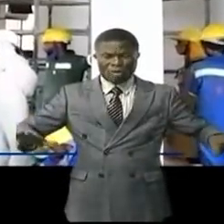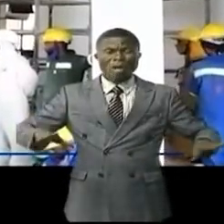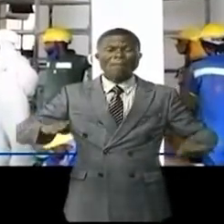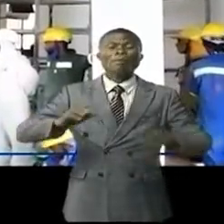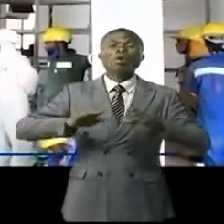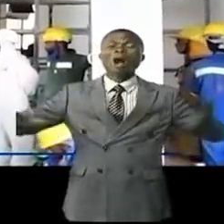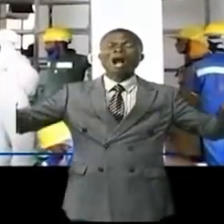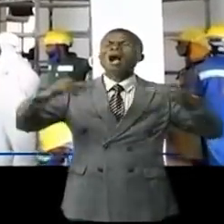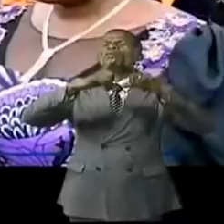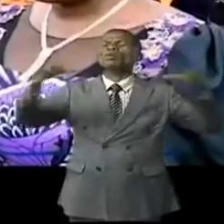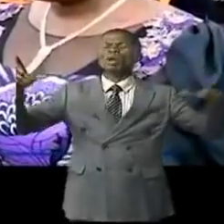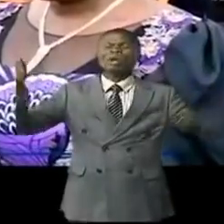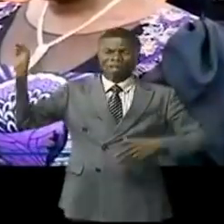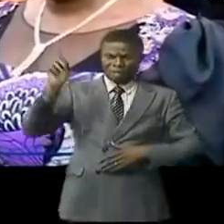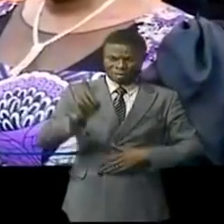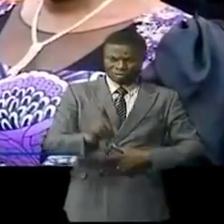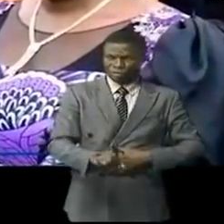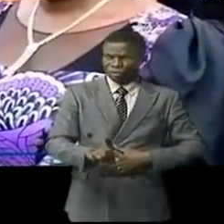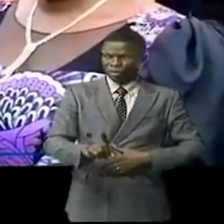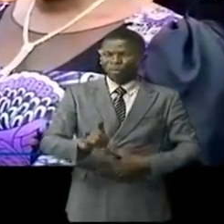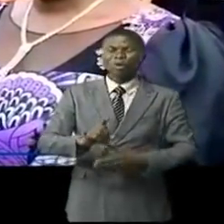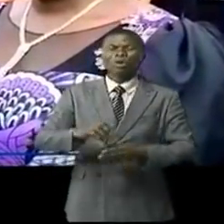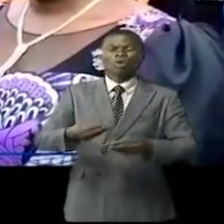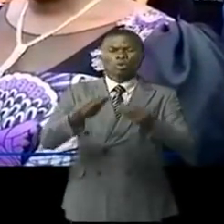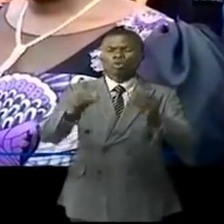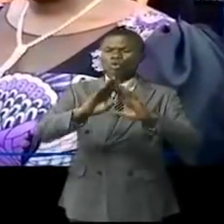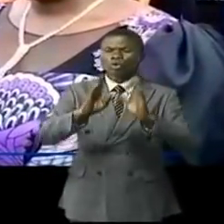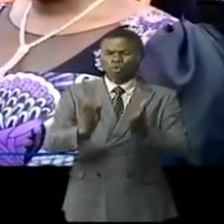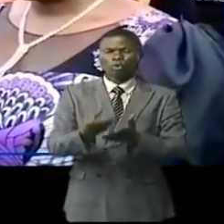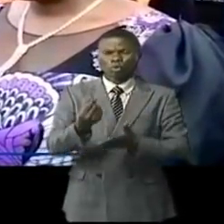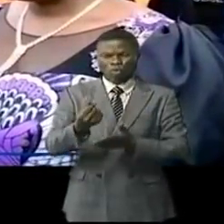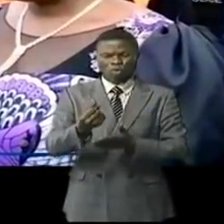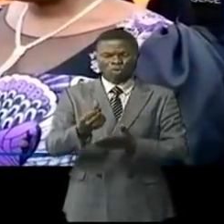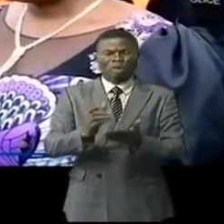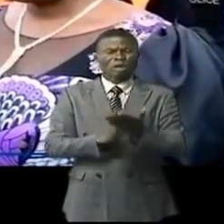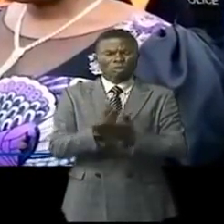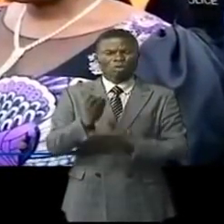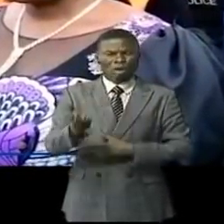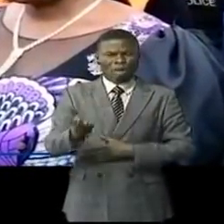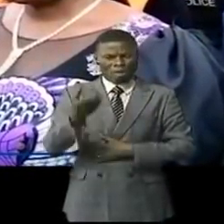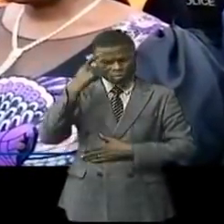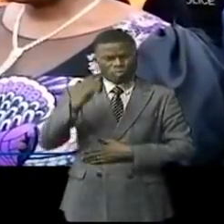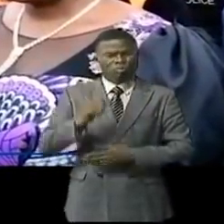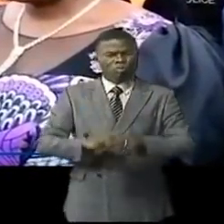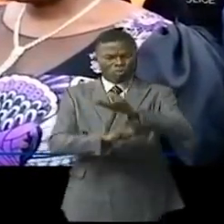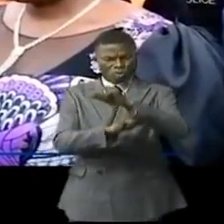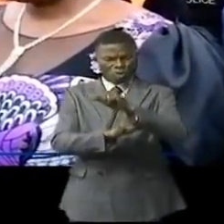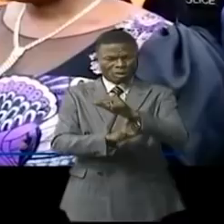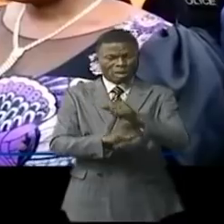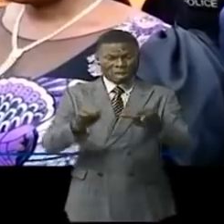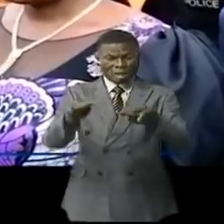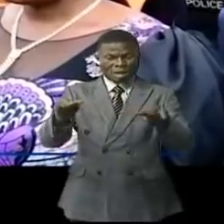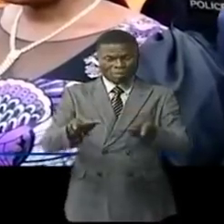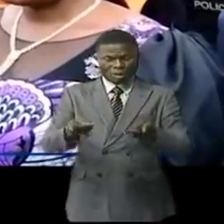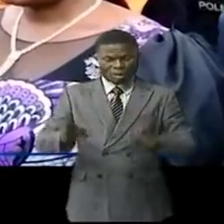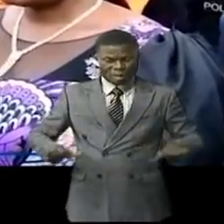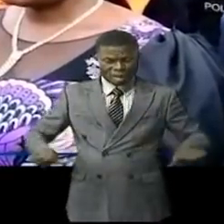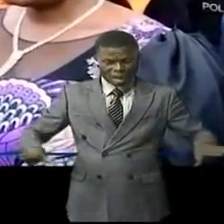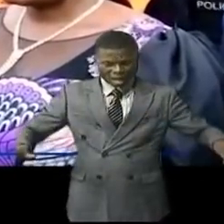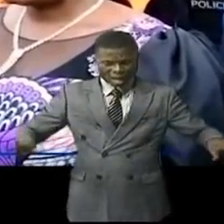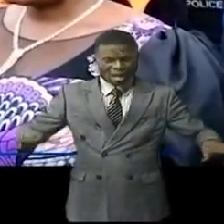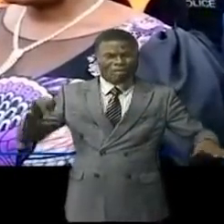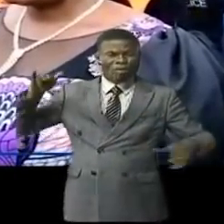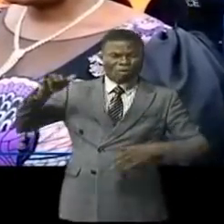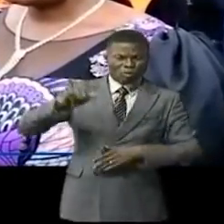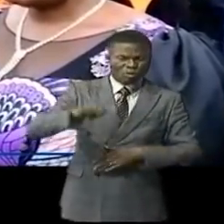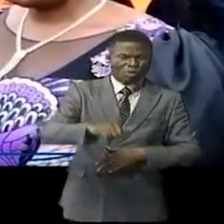internationale. Donc nous devons réunir toutes les conditions idoines qui sont requises pour qu'on atteigne le standing